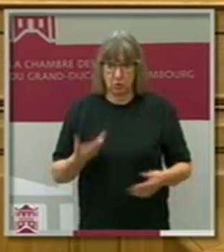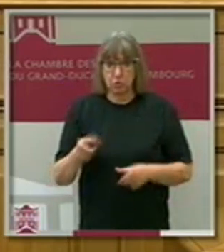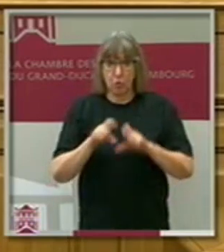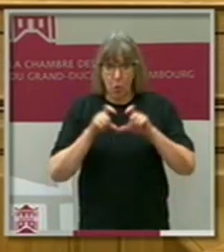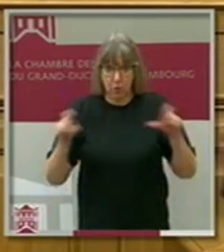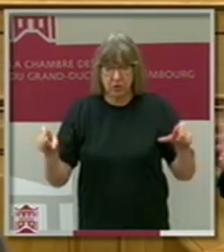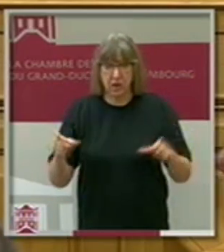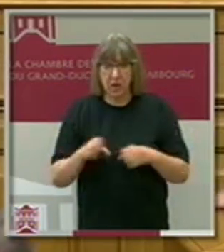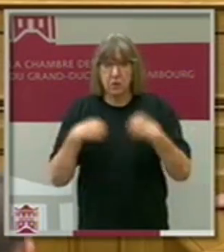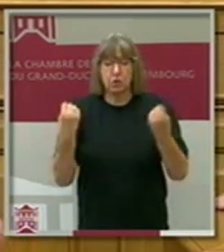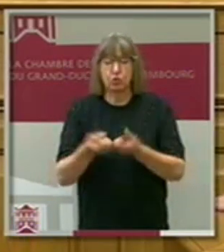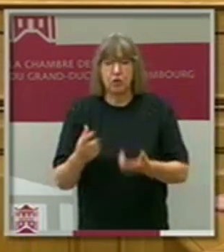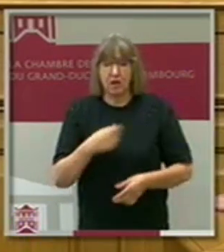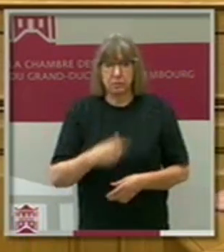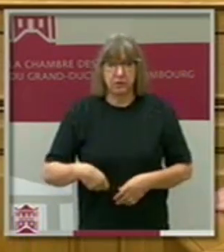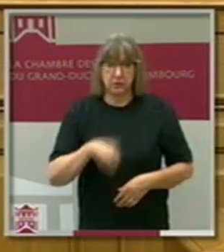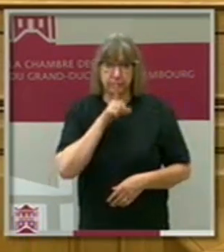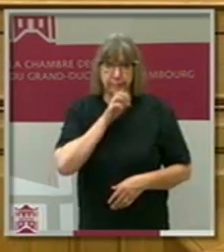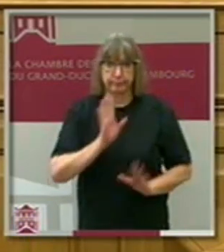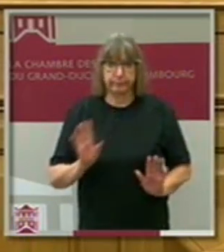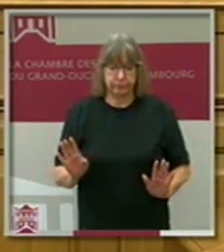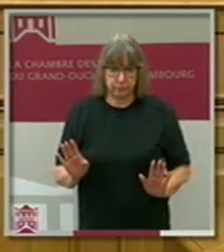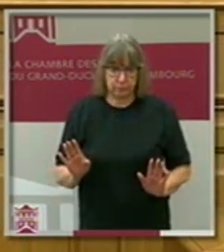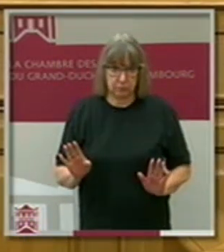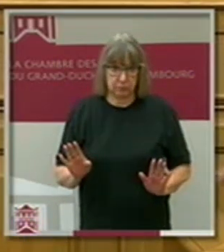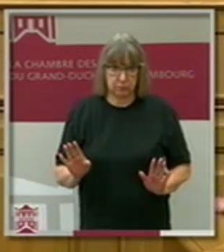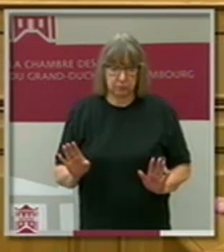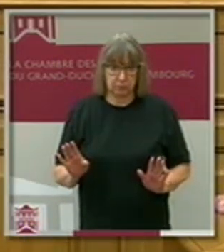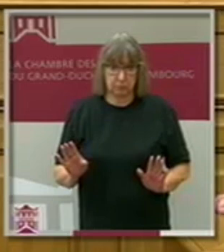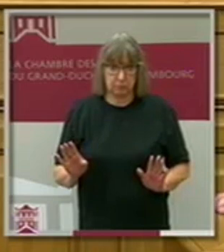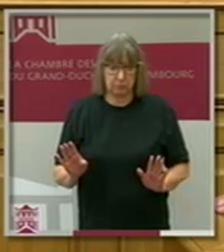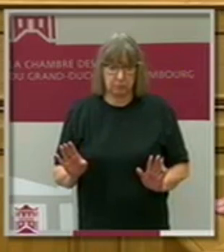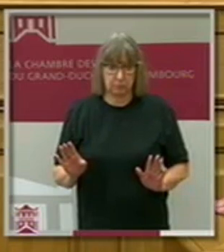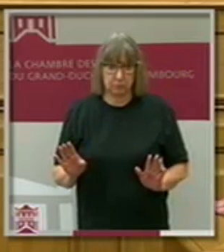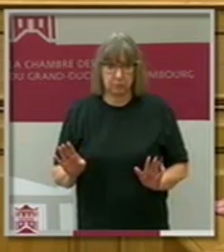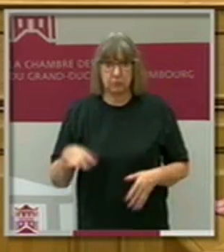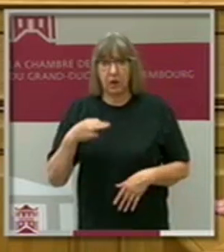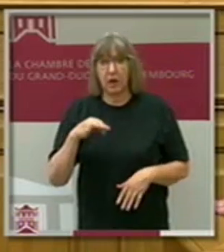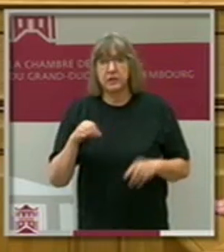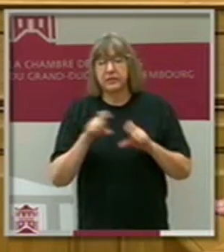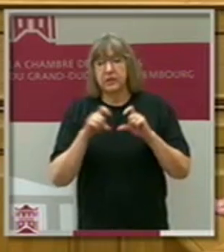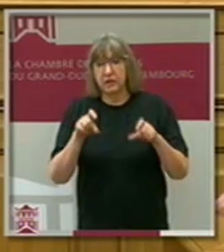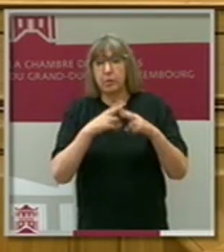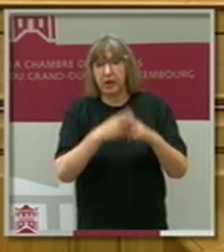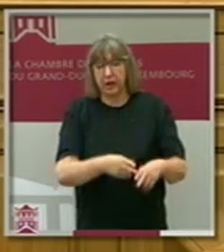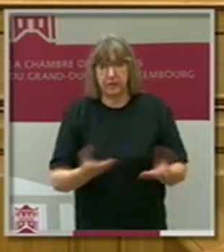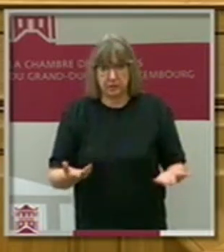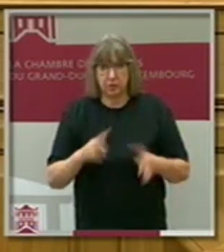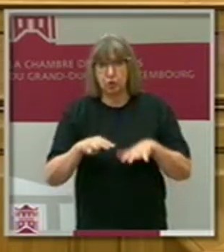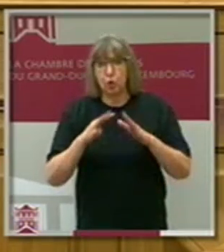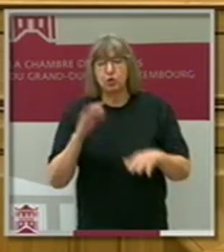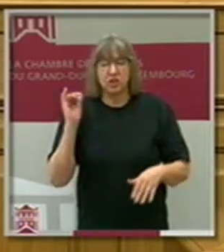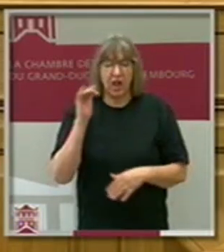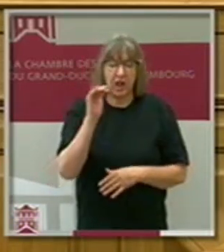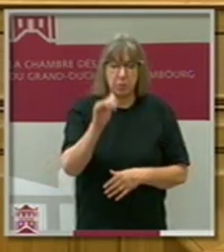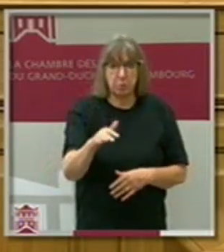wird gesagt, man muss 19 Milliarden Reserven und dass sie feiern an einem halben Jahr Jaws Depends. Aber von der anderen Seite